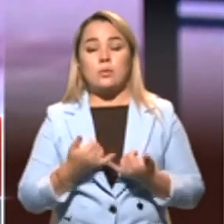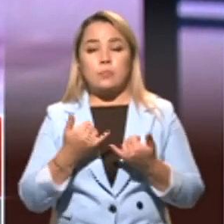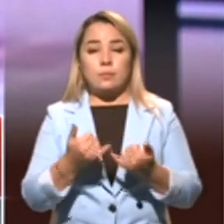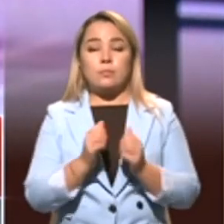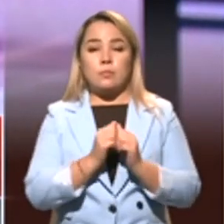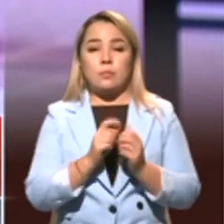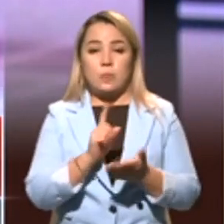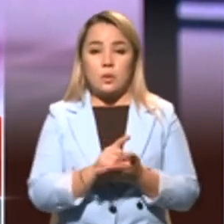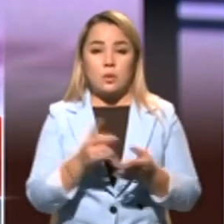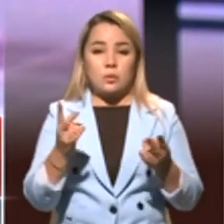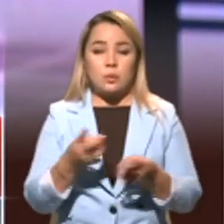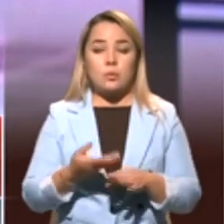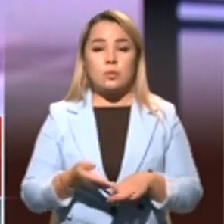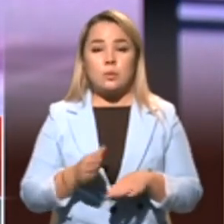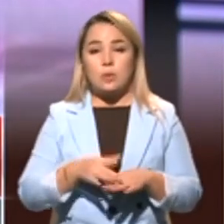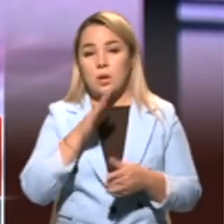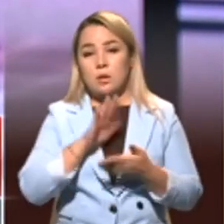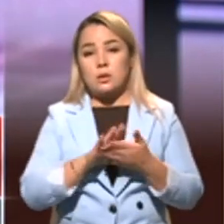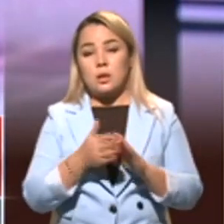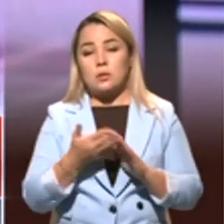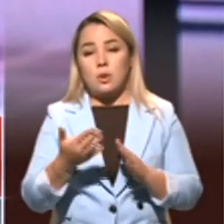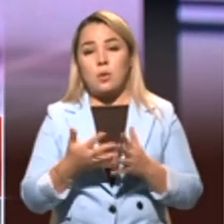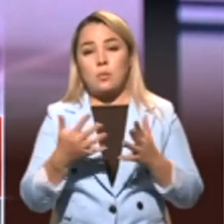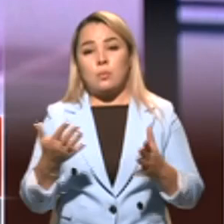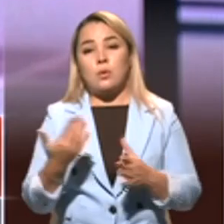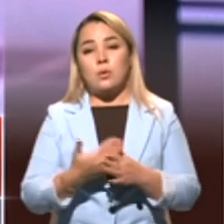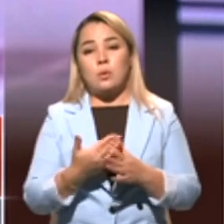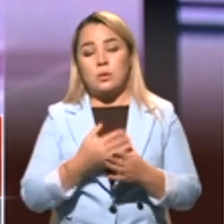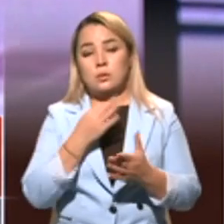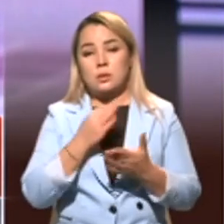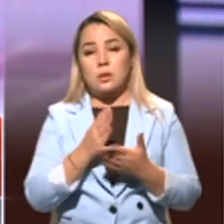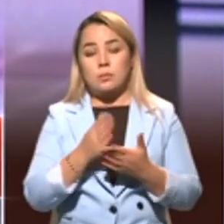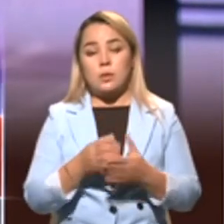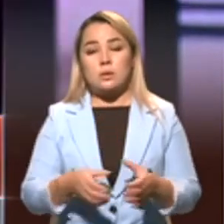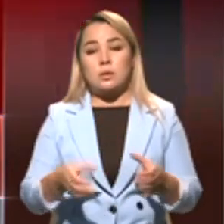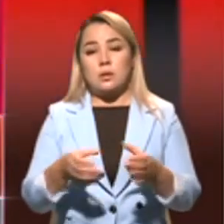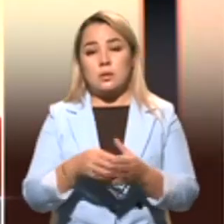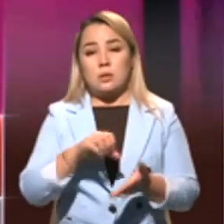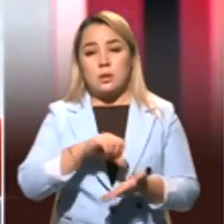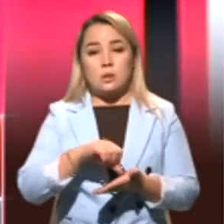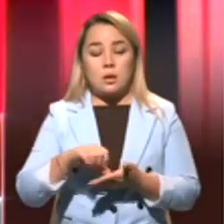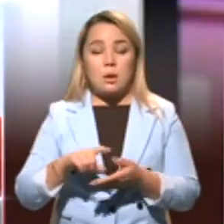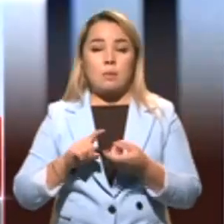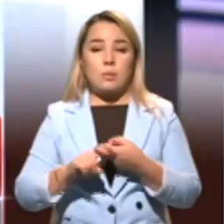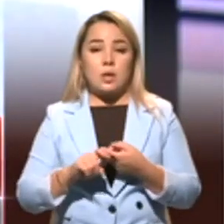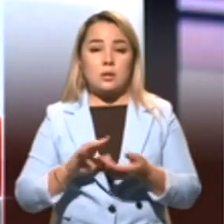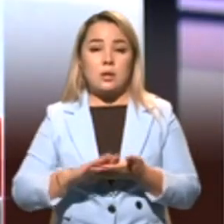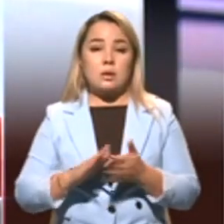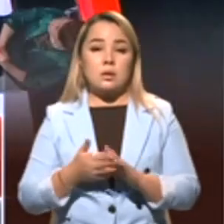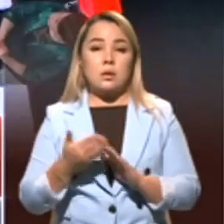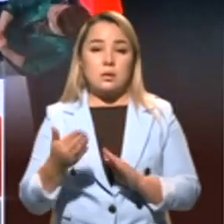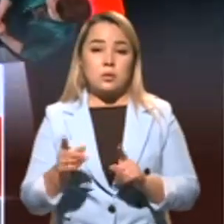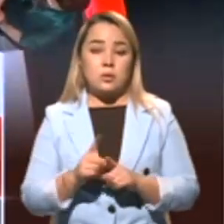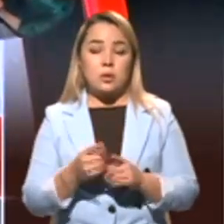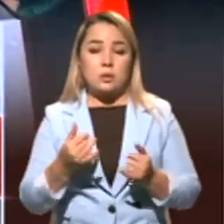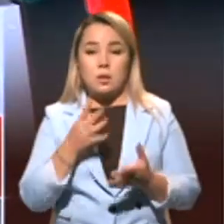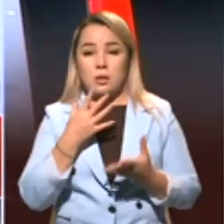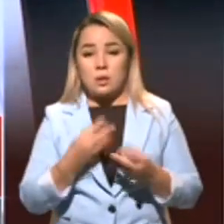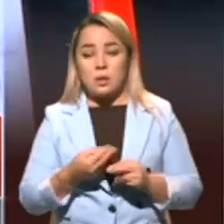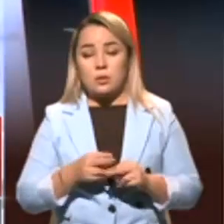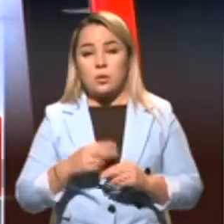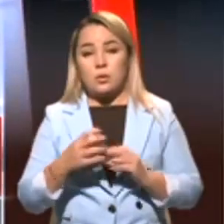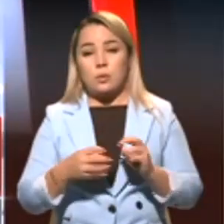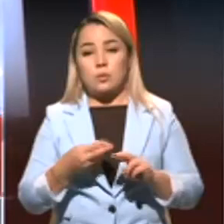жаңағы қиындық жағдайда үлкен бір көмек көрсеткен. Иә, ұйыстырады. Сол үшін мына пандемия кезінде болсын, қазіргі кезде дүниеде